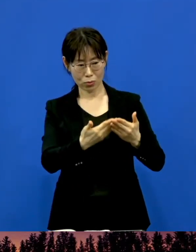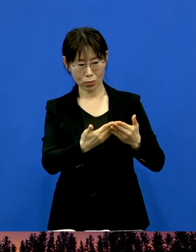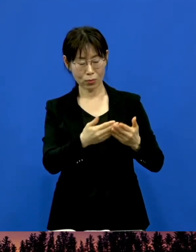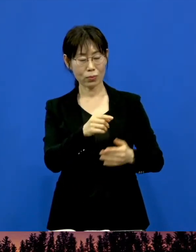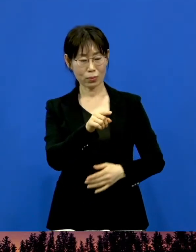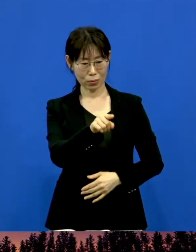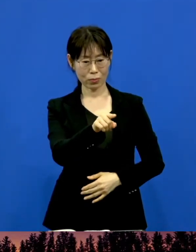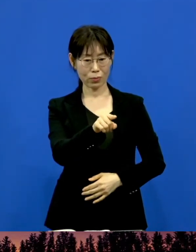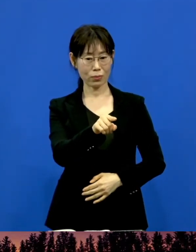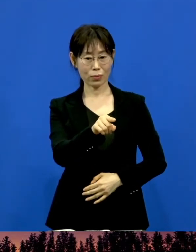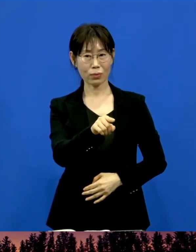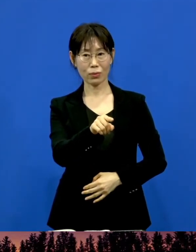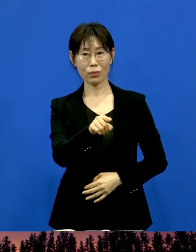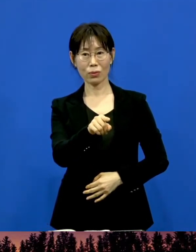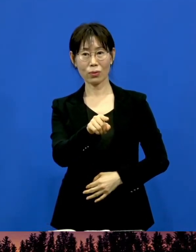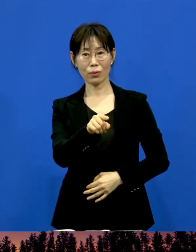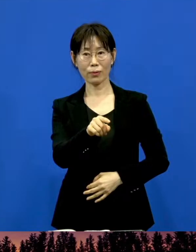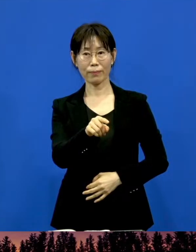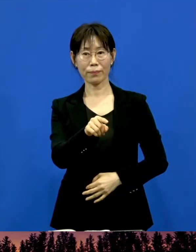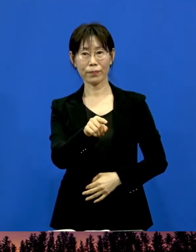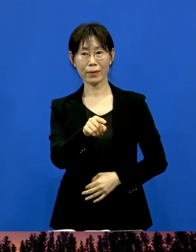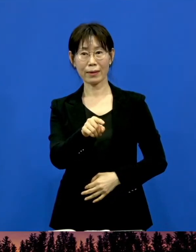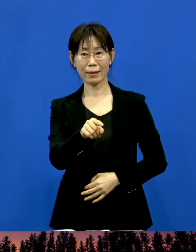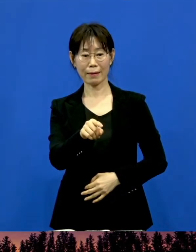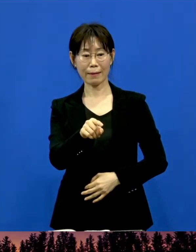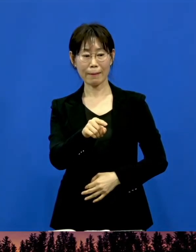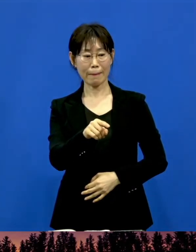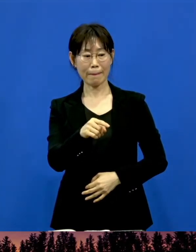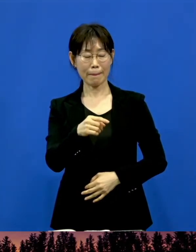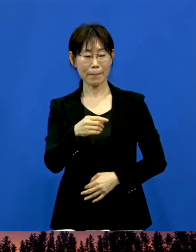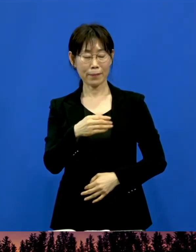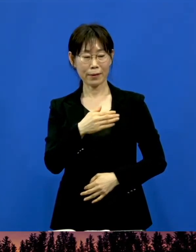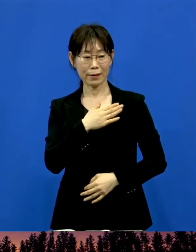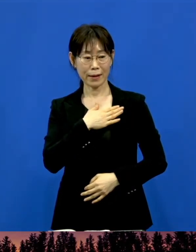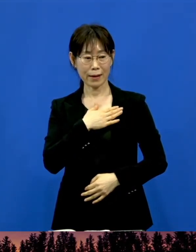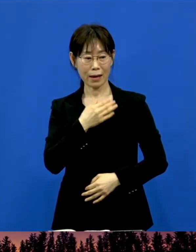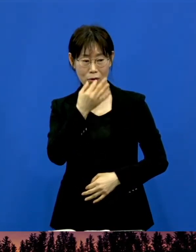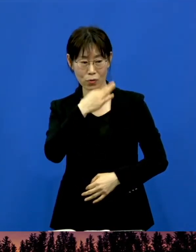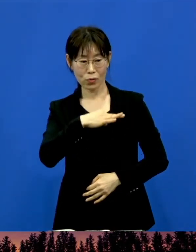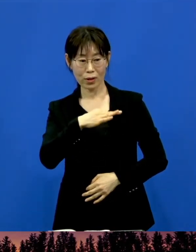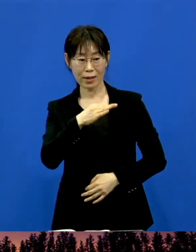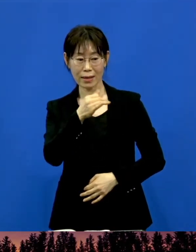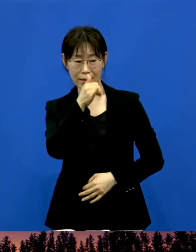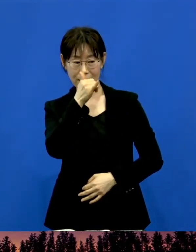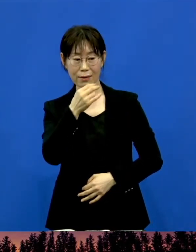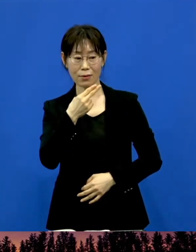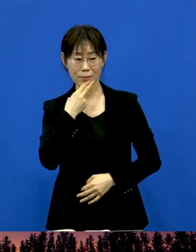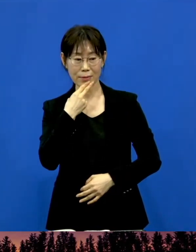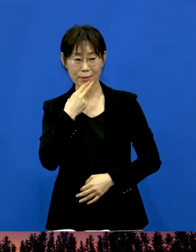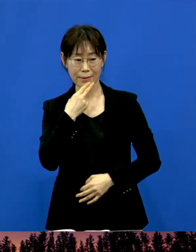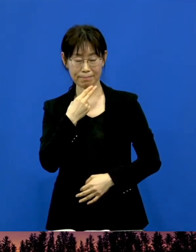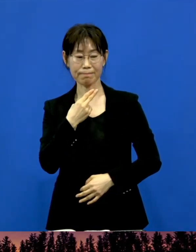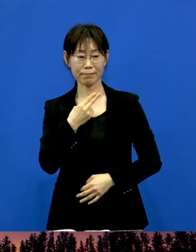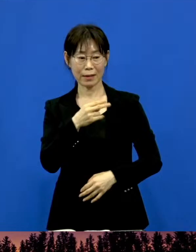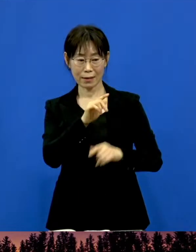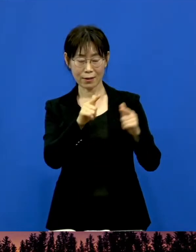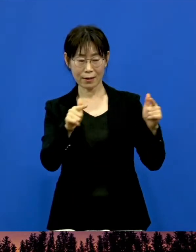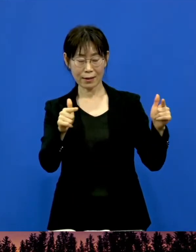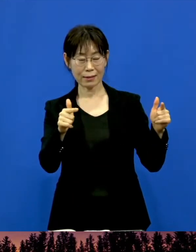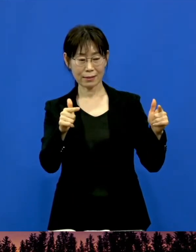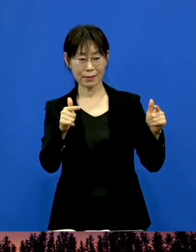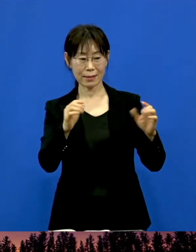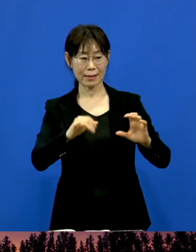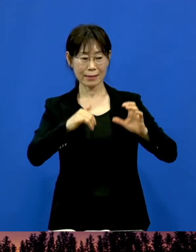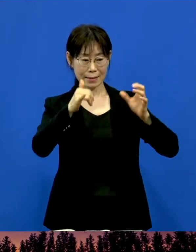나에게 저것이 내 어떤 것들의 만족을 채워줄 수 있는 도구로 바라보는, 탐욕적 도구로 바라보는 거죠. 모든